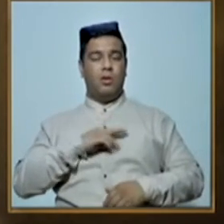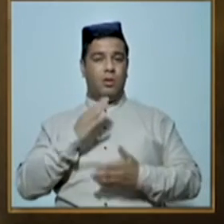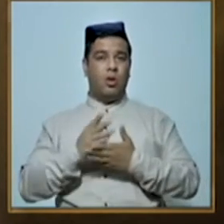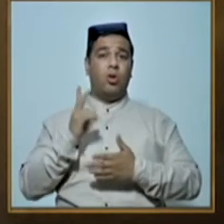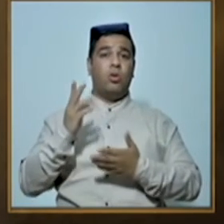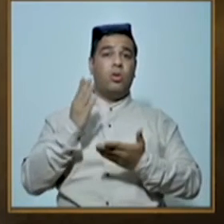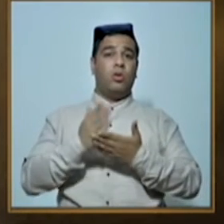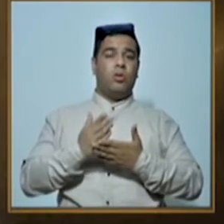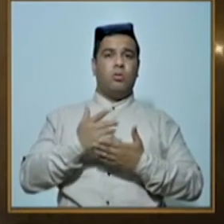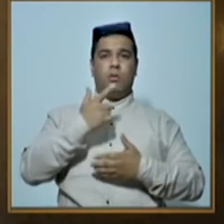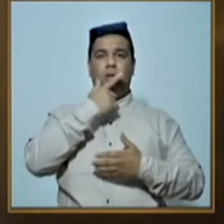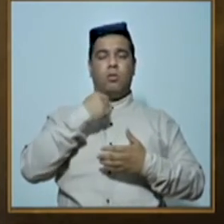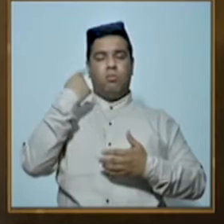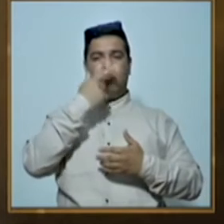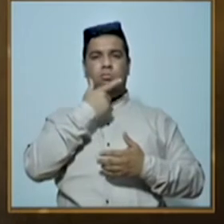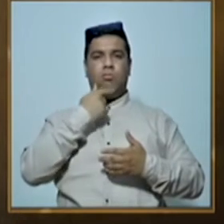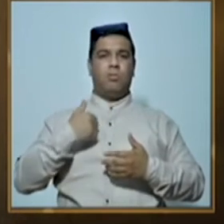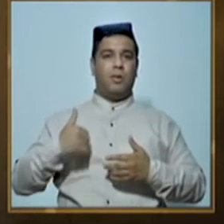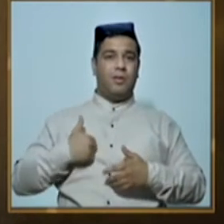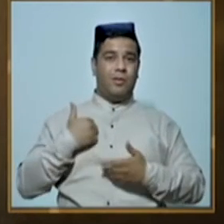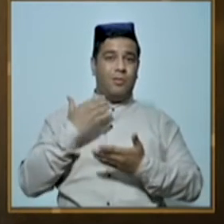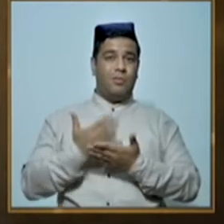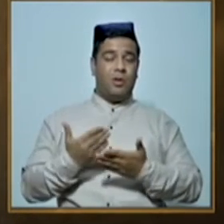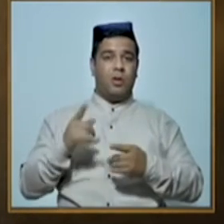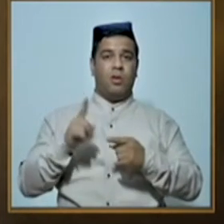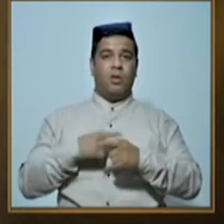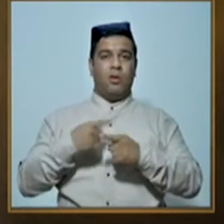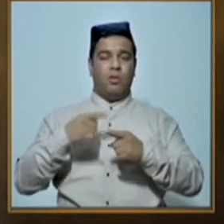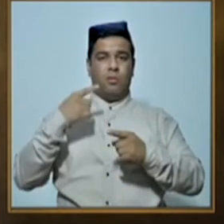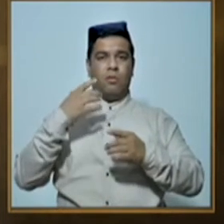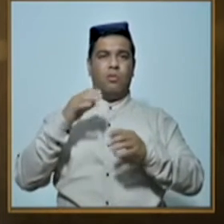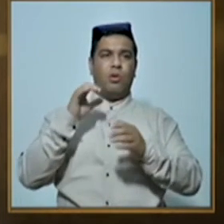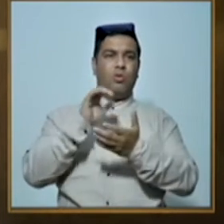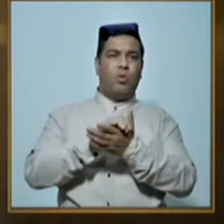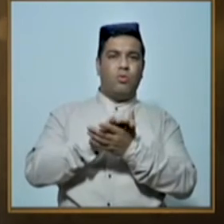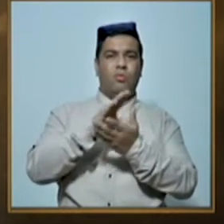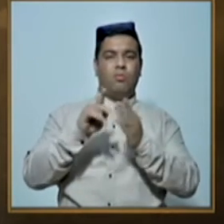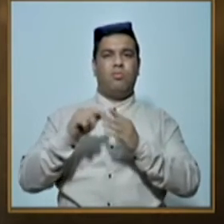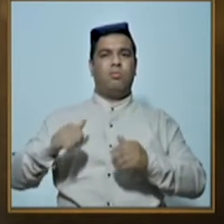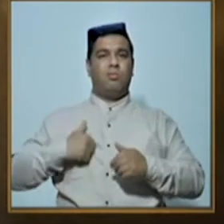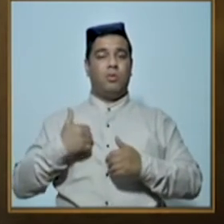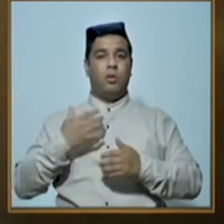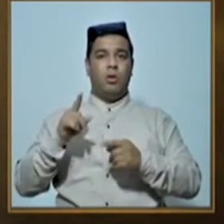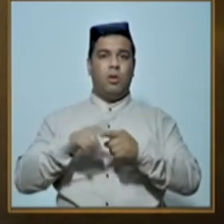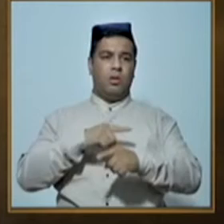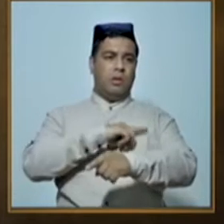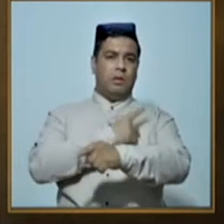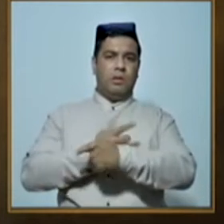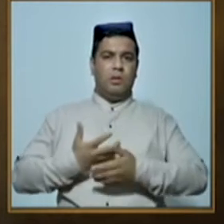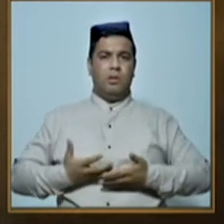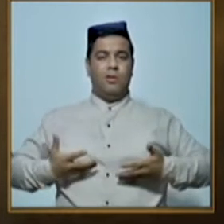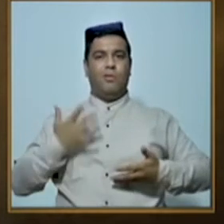ba'zi vaqtida chiroyi bilan, ba'zi vaqtida hasabi nasabi bilan, ba'zi vaqtida kuchi qudrati